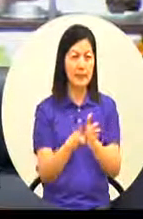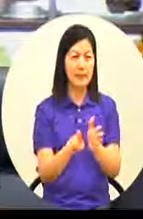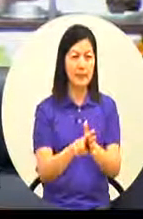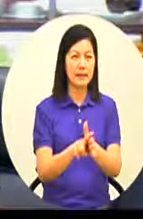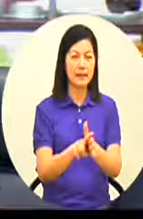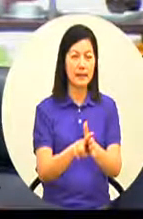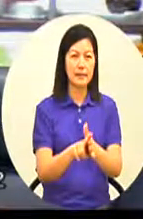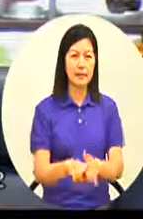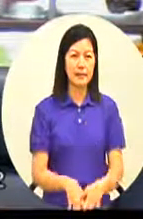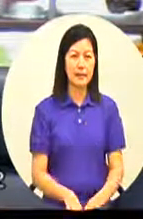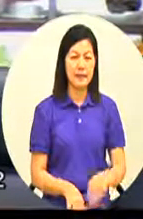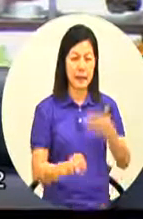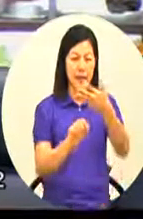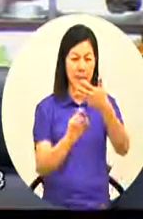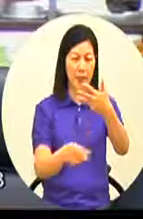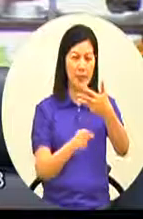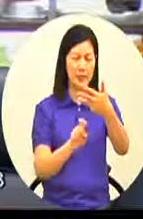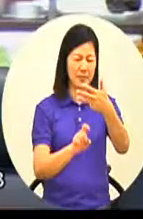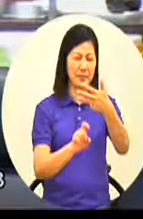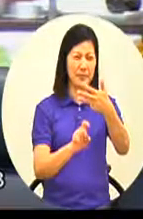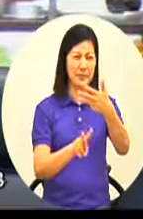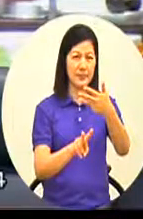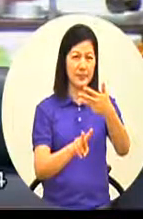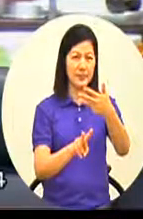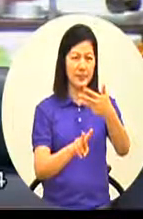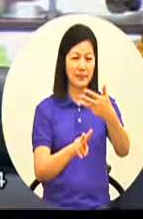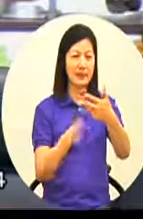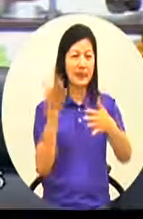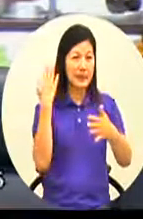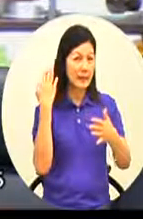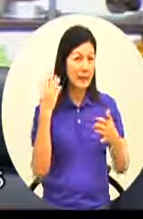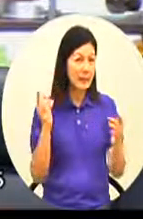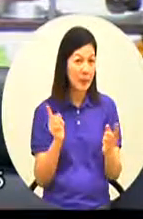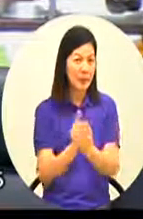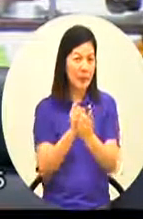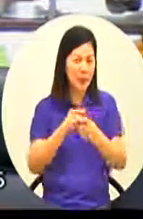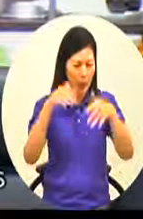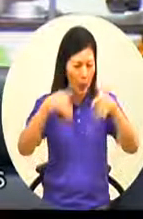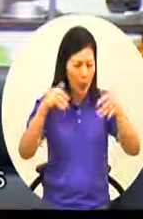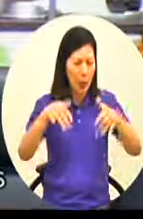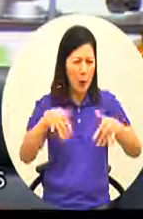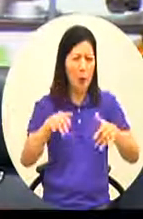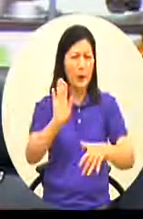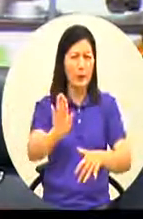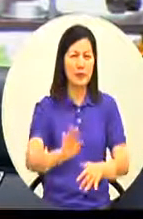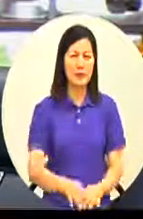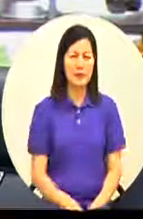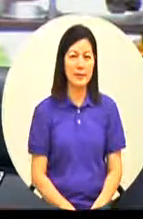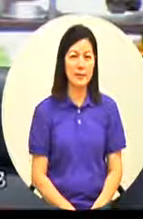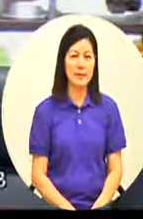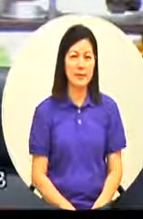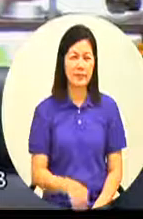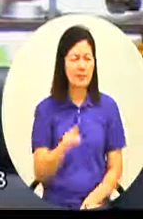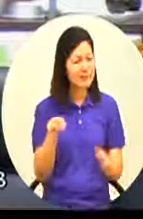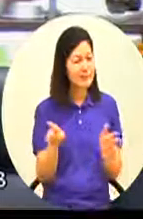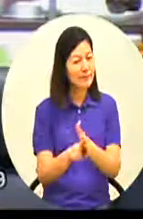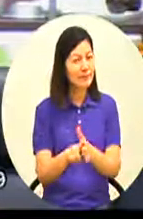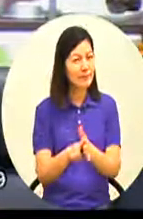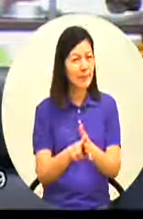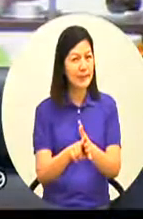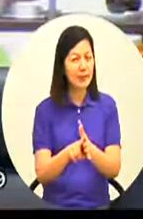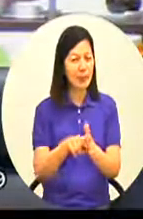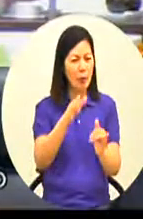的8月12号吼，我们也曾经遇到过豪雨吼。遇到过豪雨，那个时候哈，那个棺